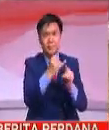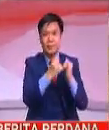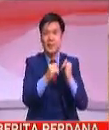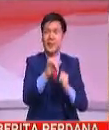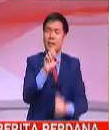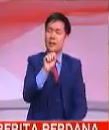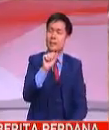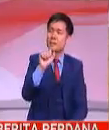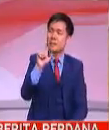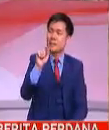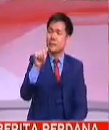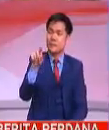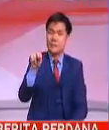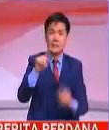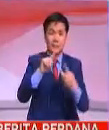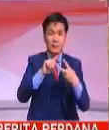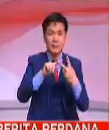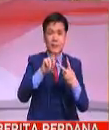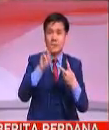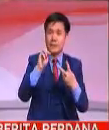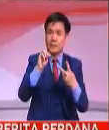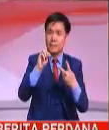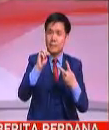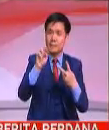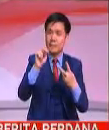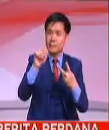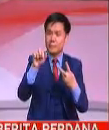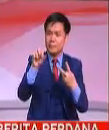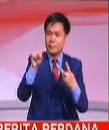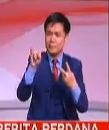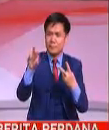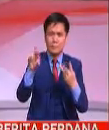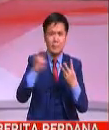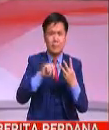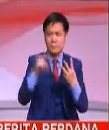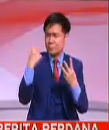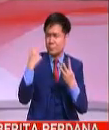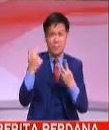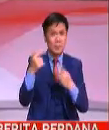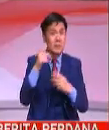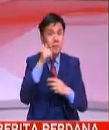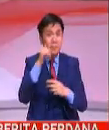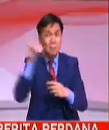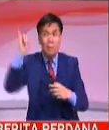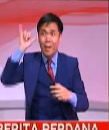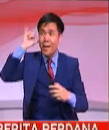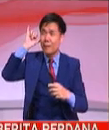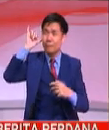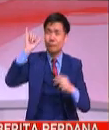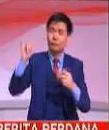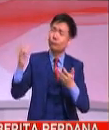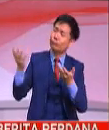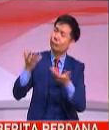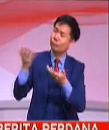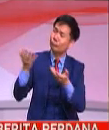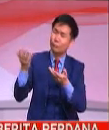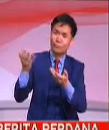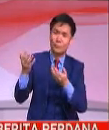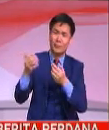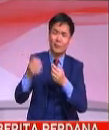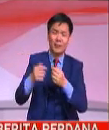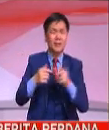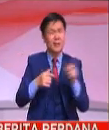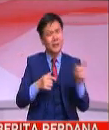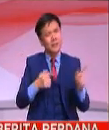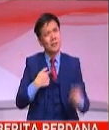S. Atan, Dato' M. Nasir dan S. Sahlan. Baru semalam baru cerita pasal dia. Saya dengan Dato' Omar Lawak, aku Omar Lawak,